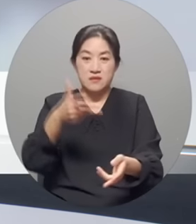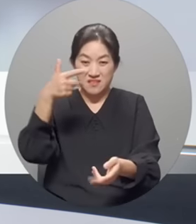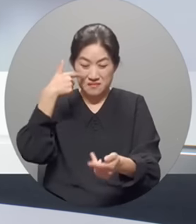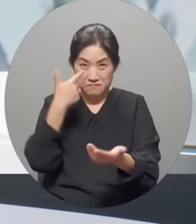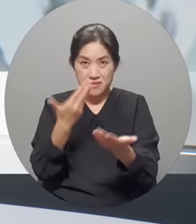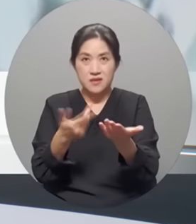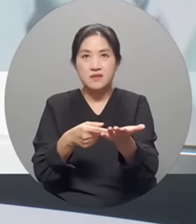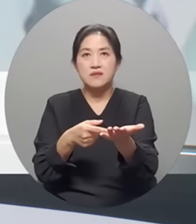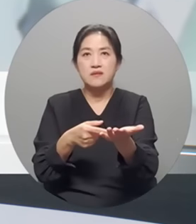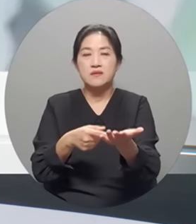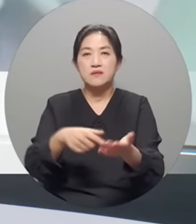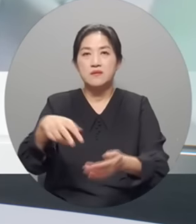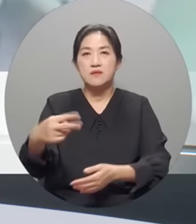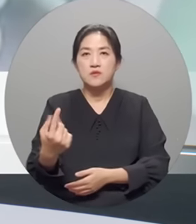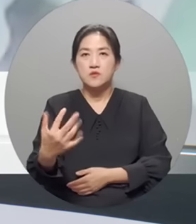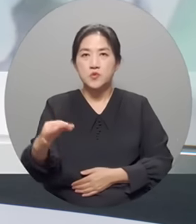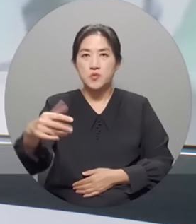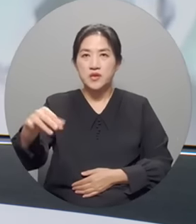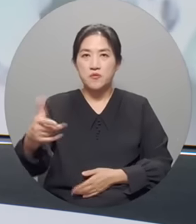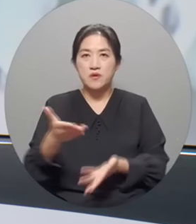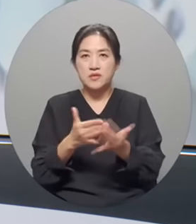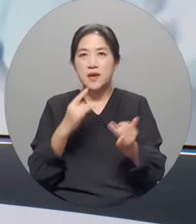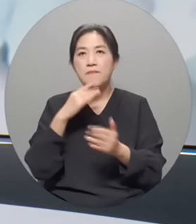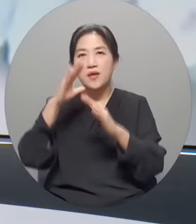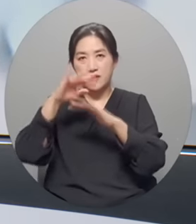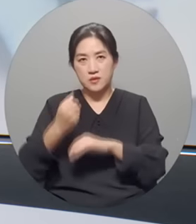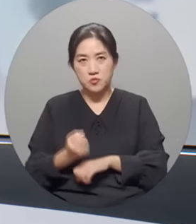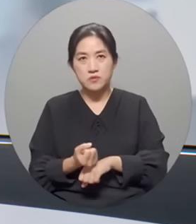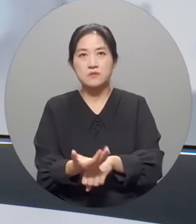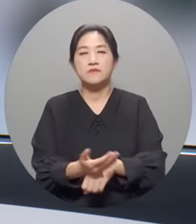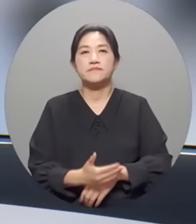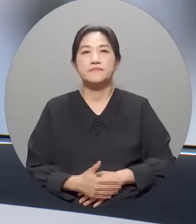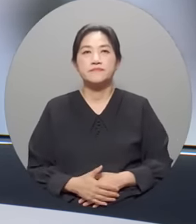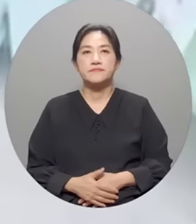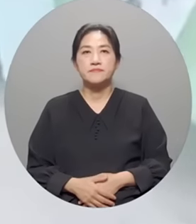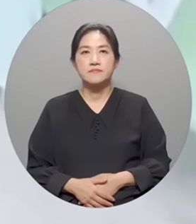담겨 있었습니다. 송재원 기자가 단독 보도합니다.